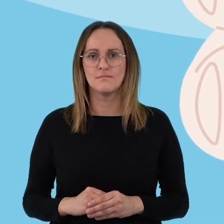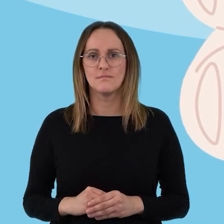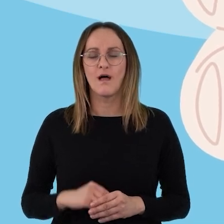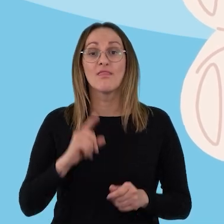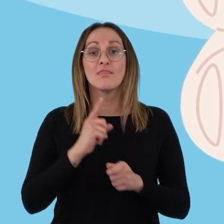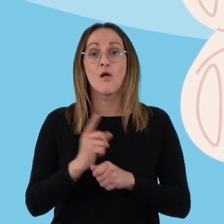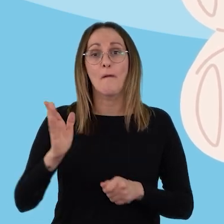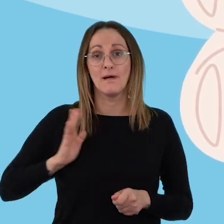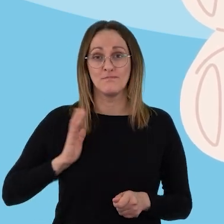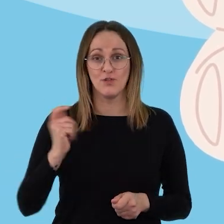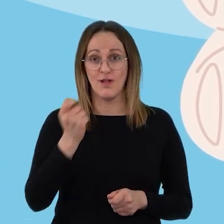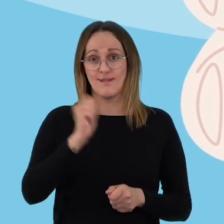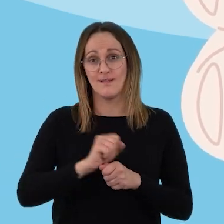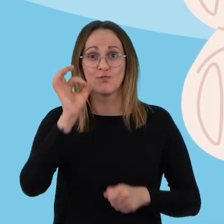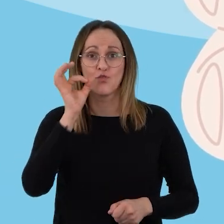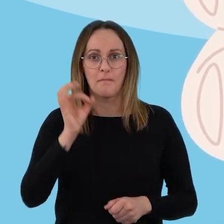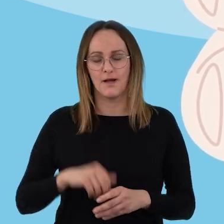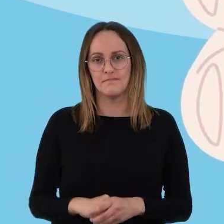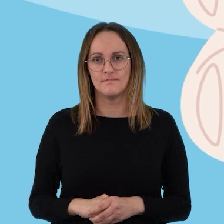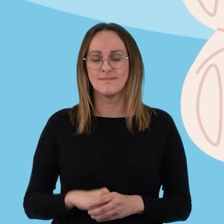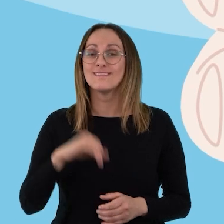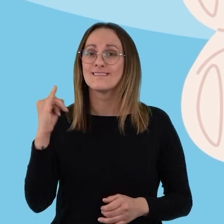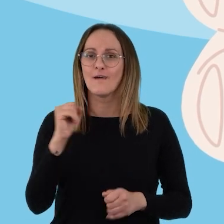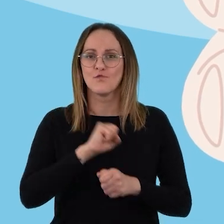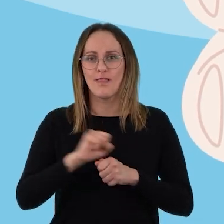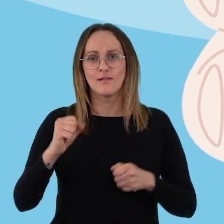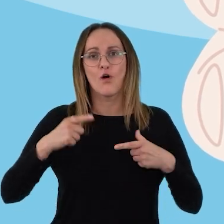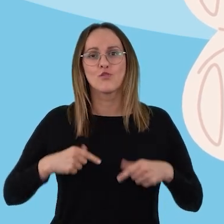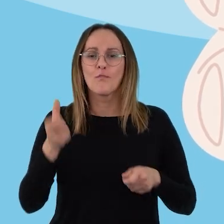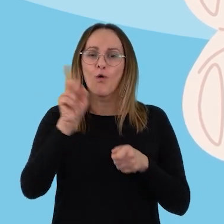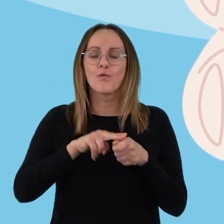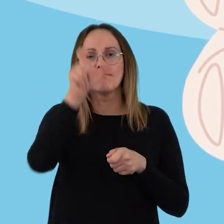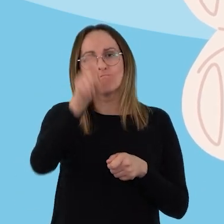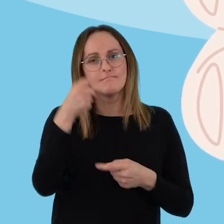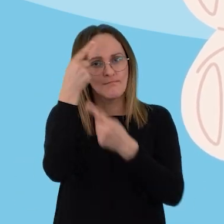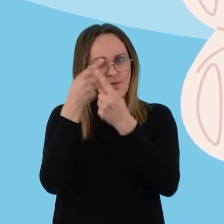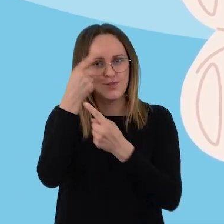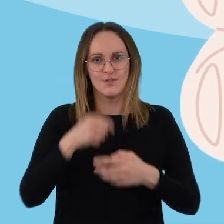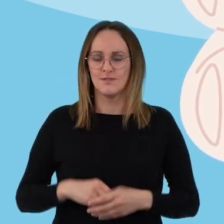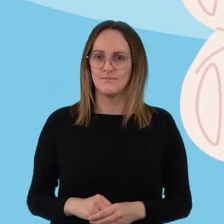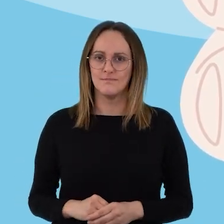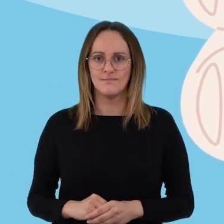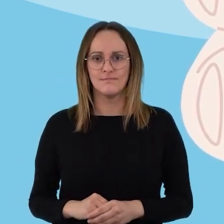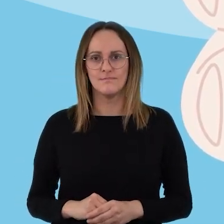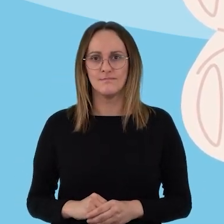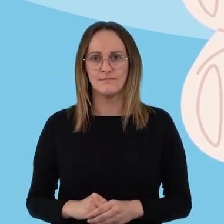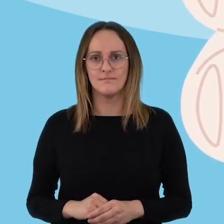Tylko rozważna jazda ma sens. Pamiętaj, że zawsze jest ktoś, komu na tobie zależy.